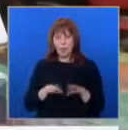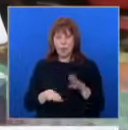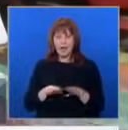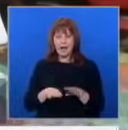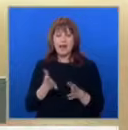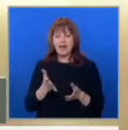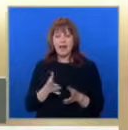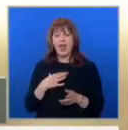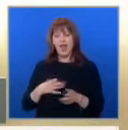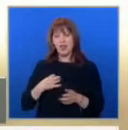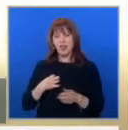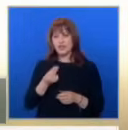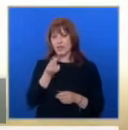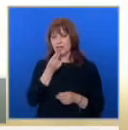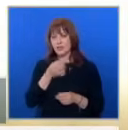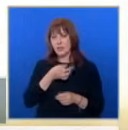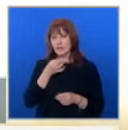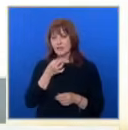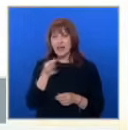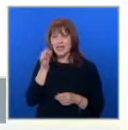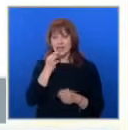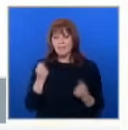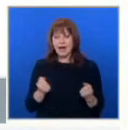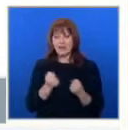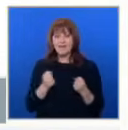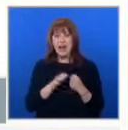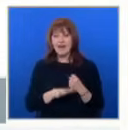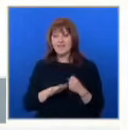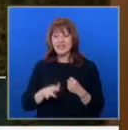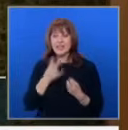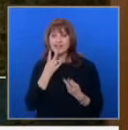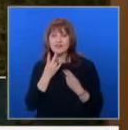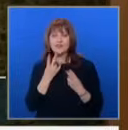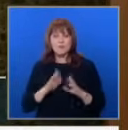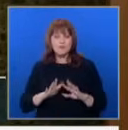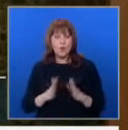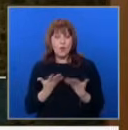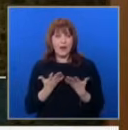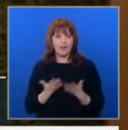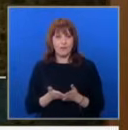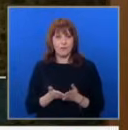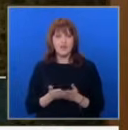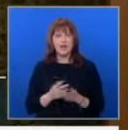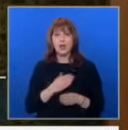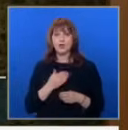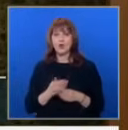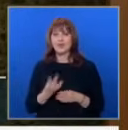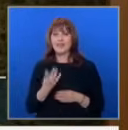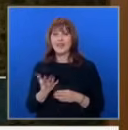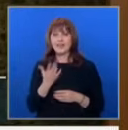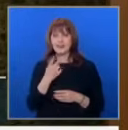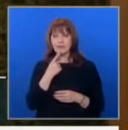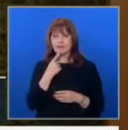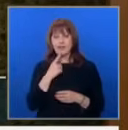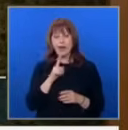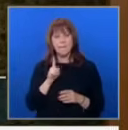липса на физическа активност. При децата се наблюдава във все по-ранна възраст. До 2000-та година в България то беше 7